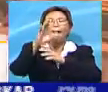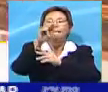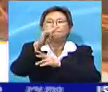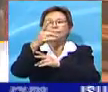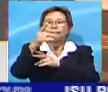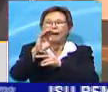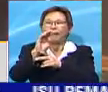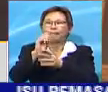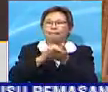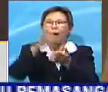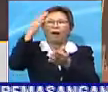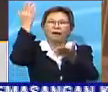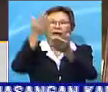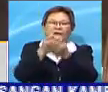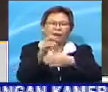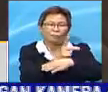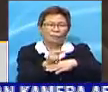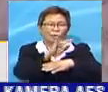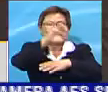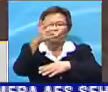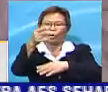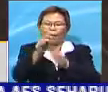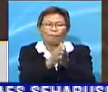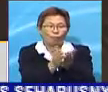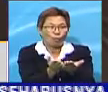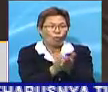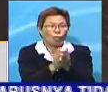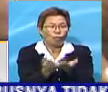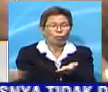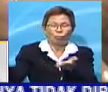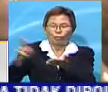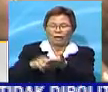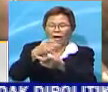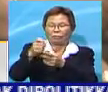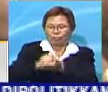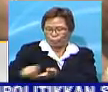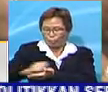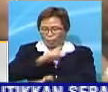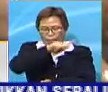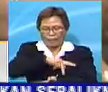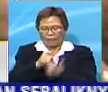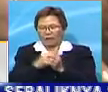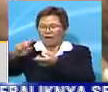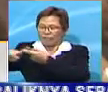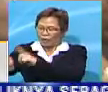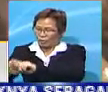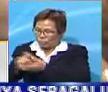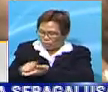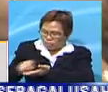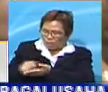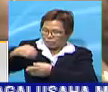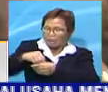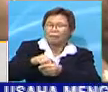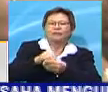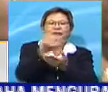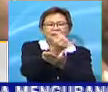dunia korporat. Menurut Tan Sri Johan Jaafar, buku tersebut merupakan rekod atau catatan pribadinya bersama rakan-rakan dalam bidang